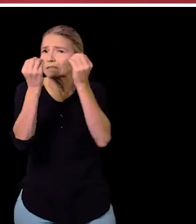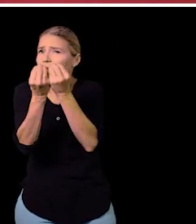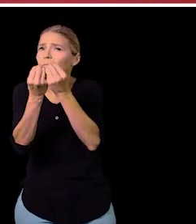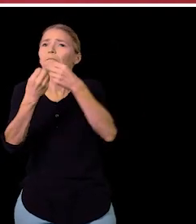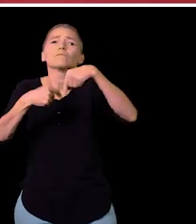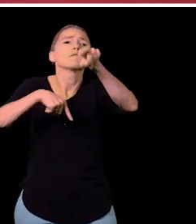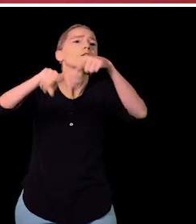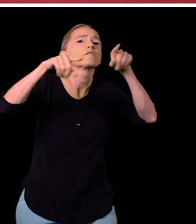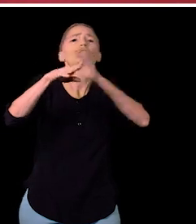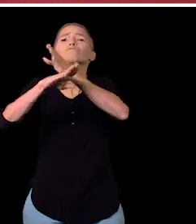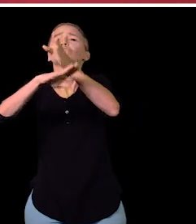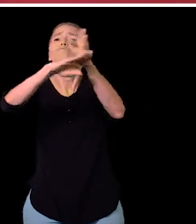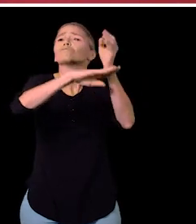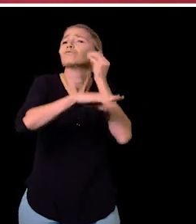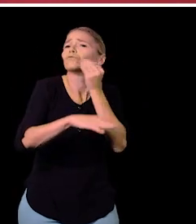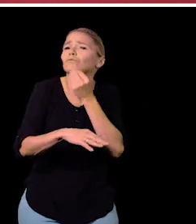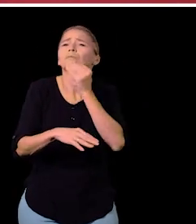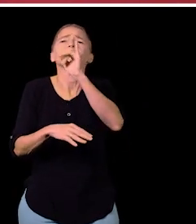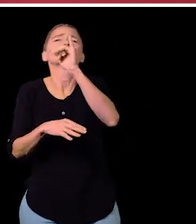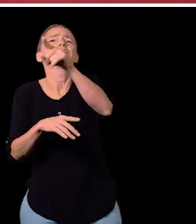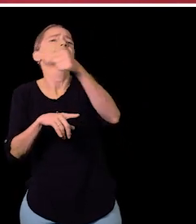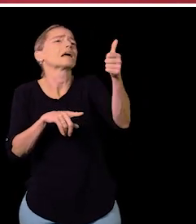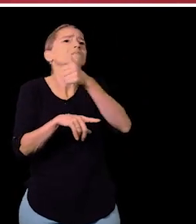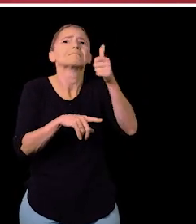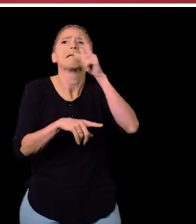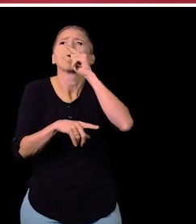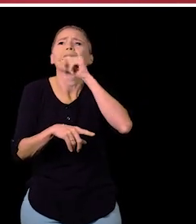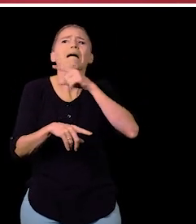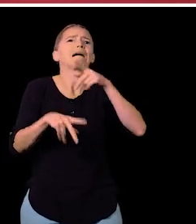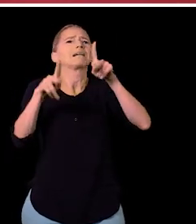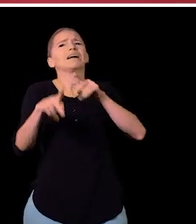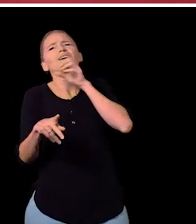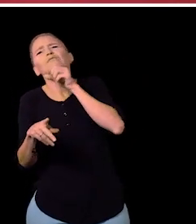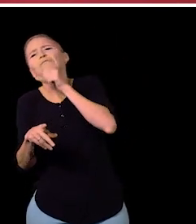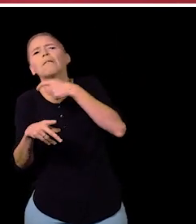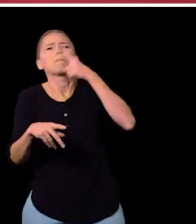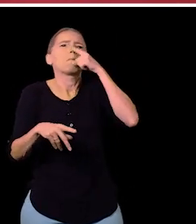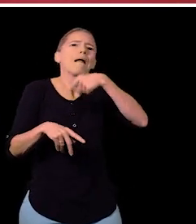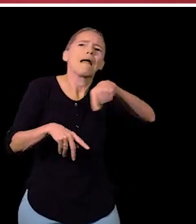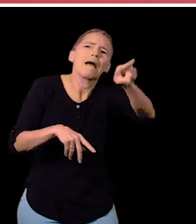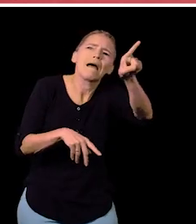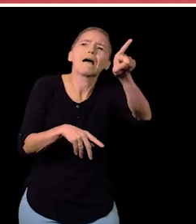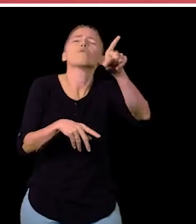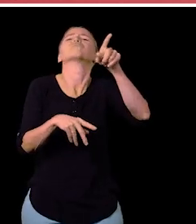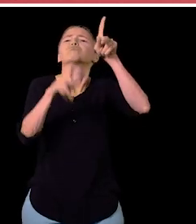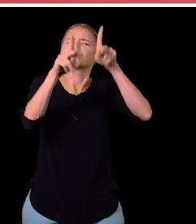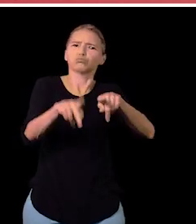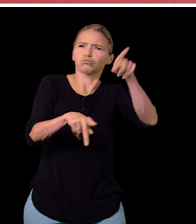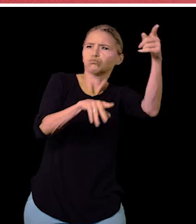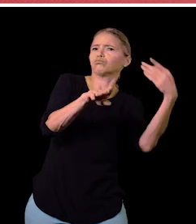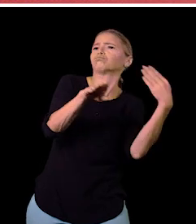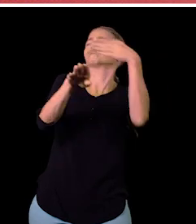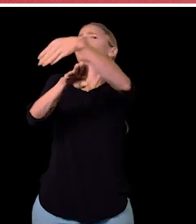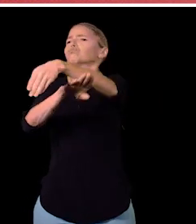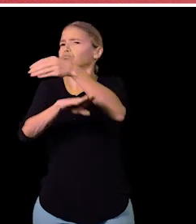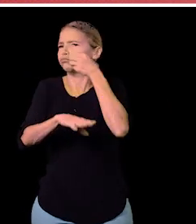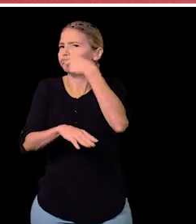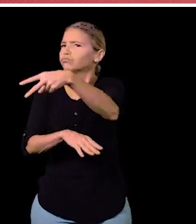si jamais le transport est un enjeu pour les personnes, bien, c'est bon de savoir qu'il y a des alternatives. Donc,